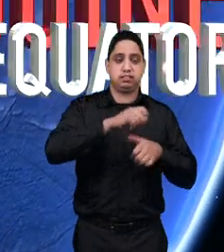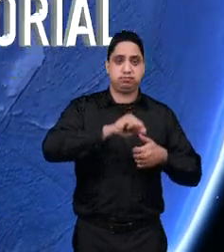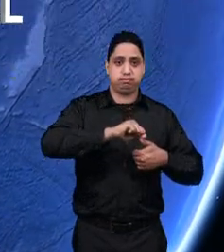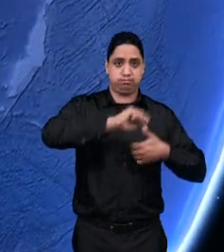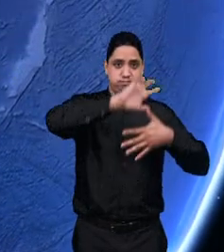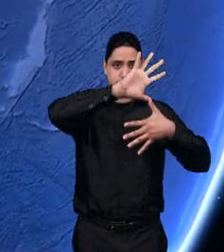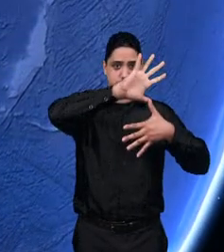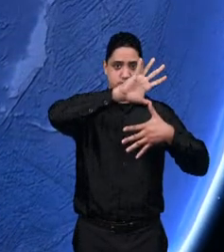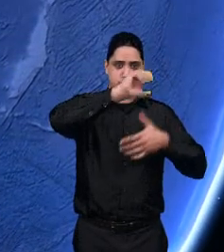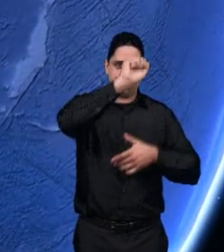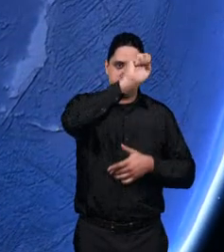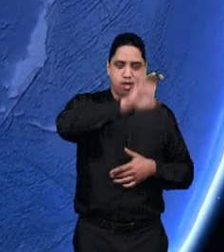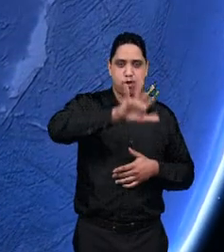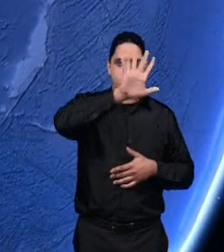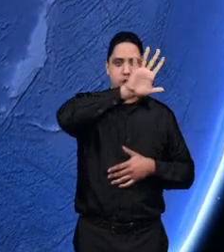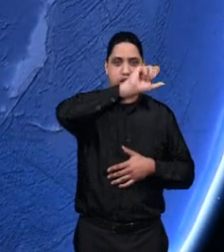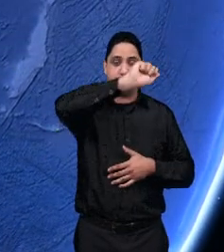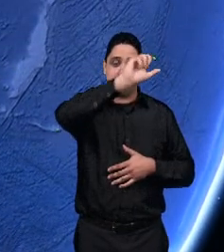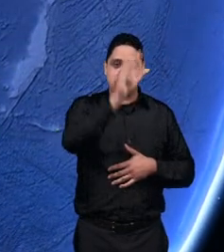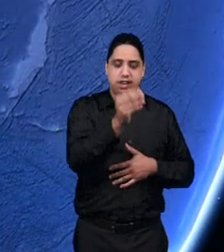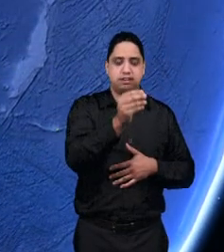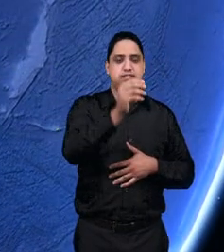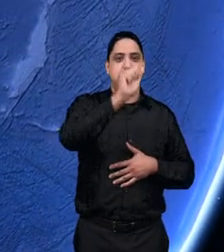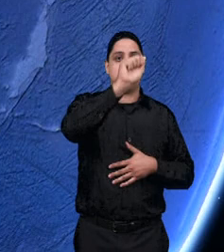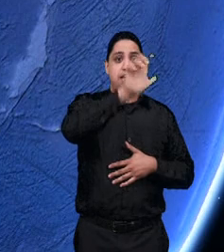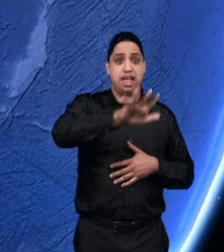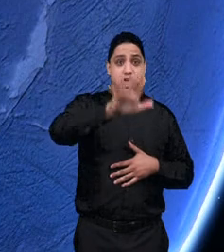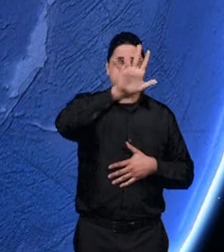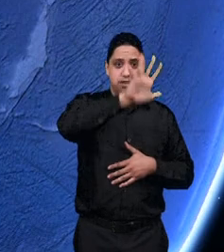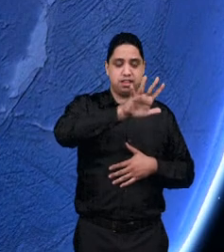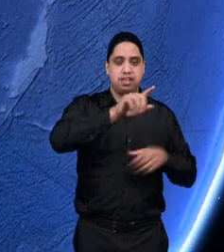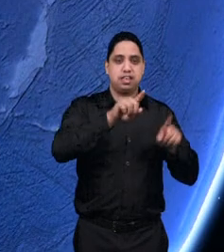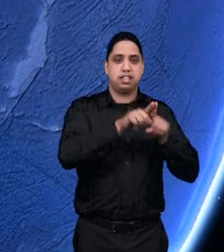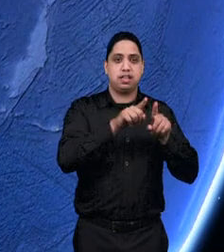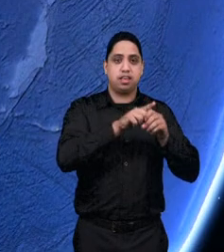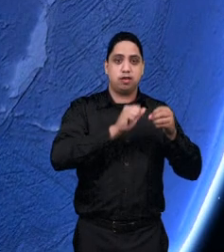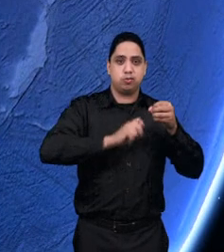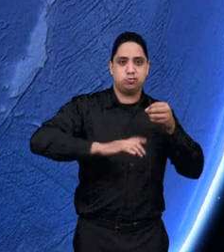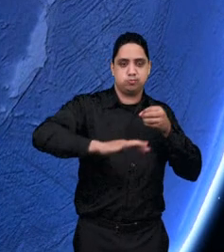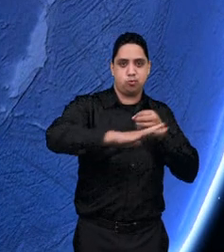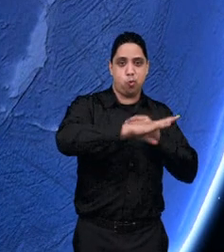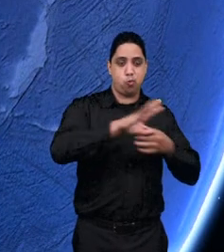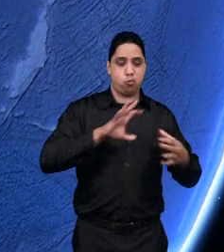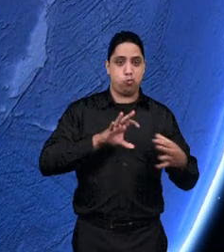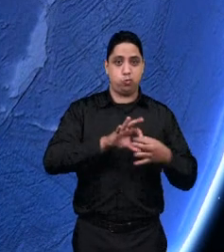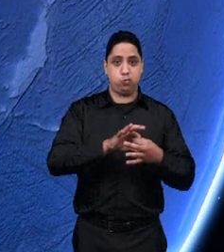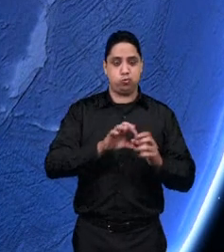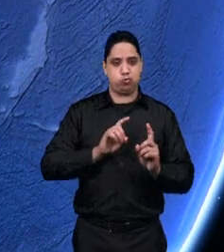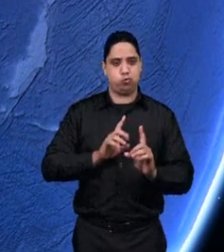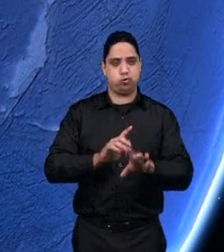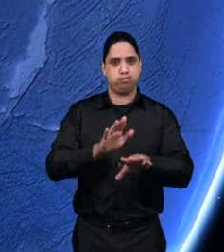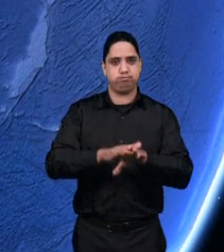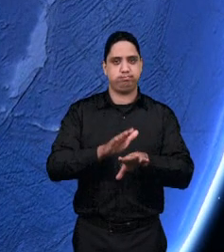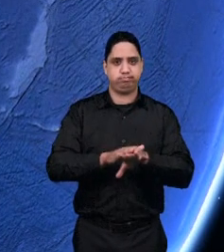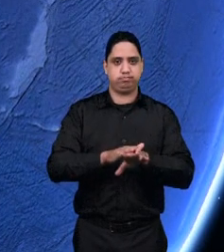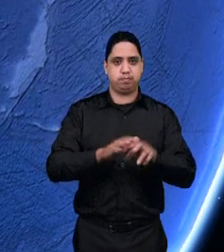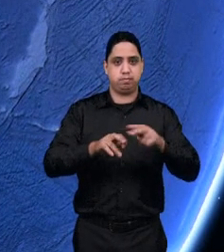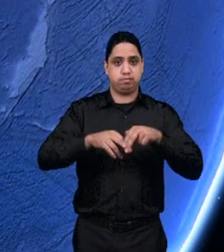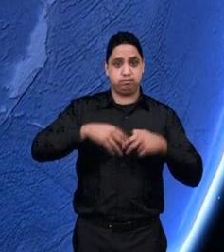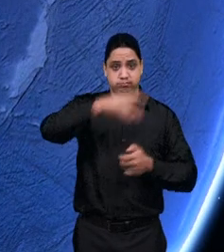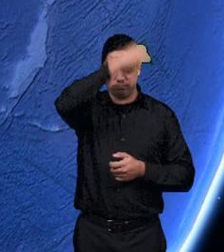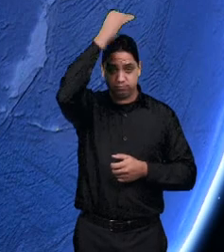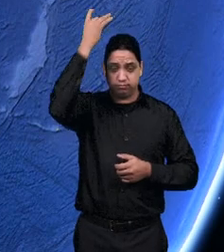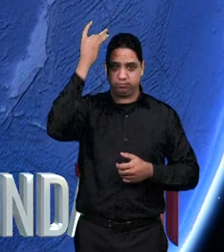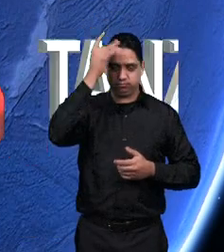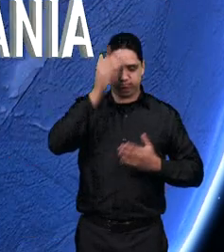3 Amériques, Europe, Afrique, Asie et Océanie, connectées par la même doctrine, par la direction